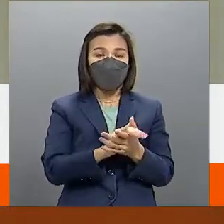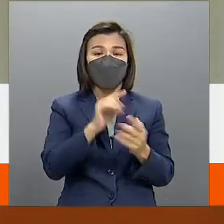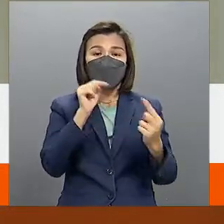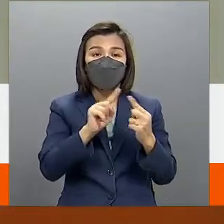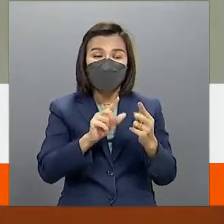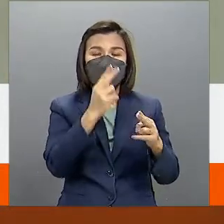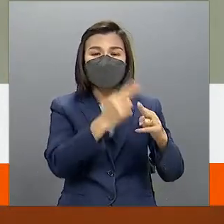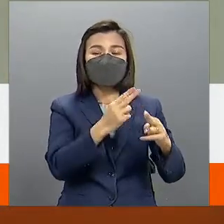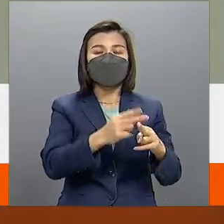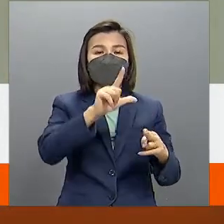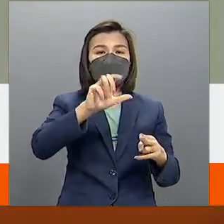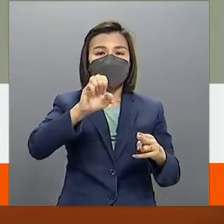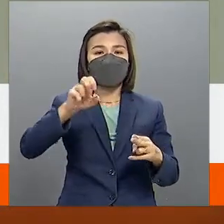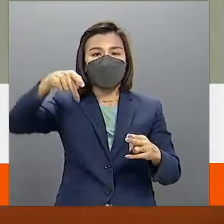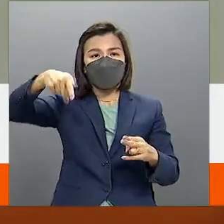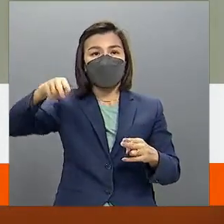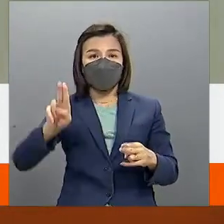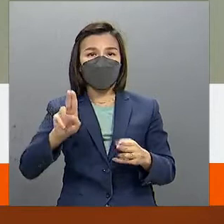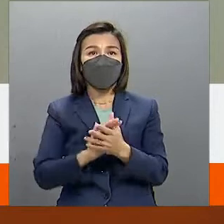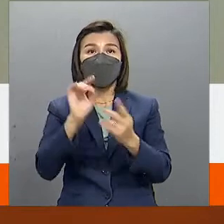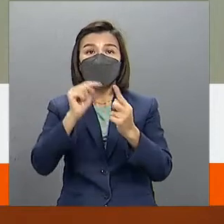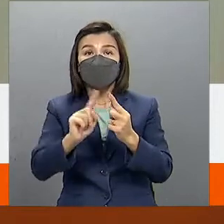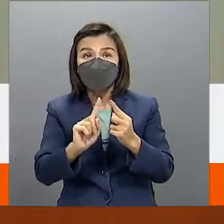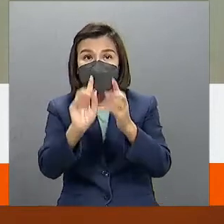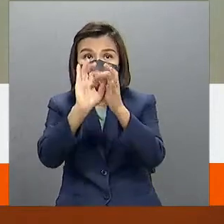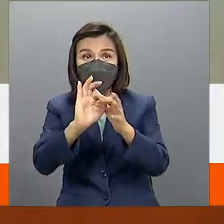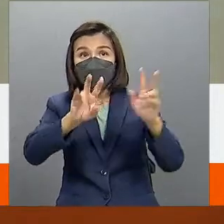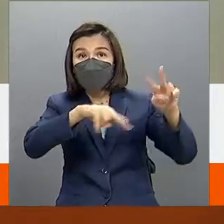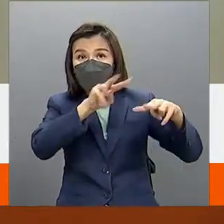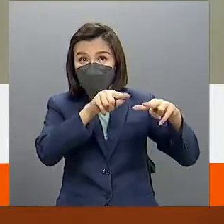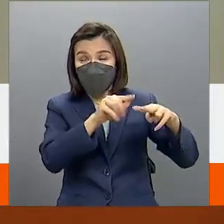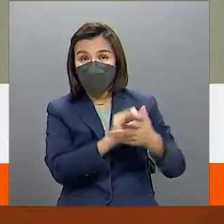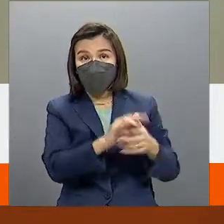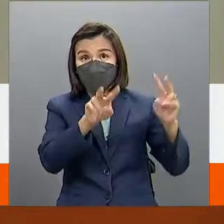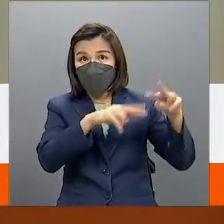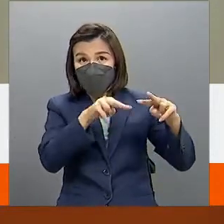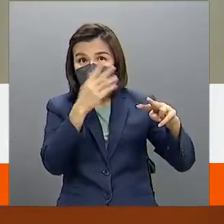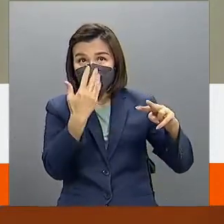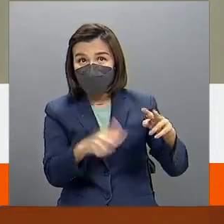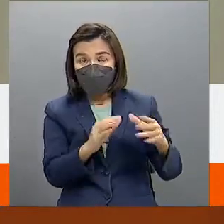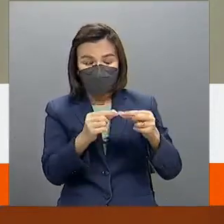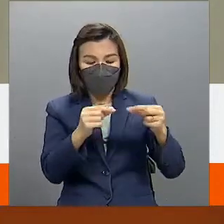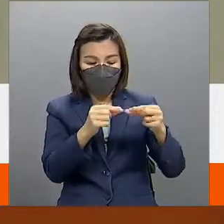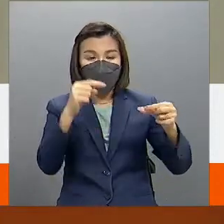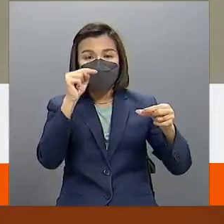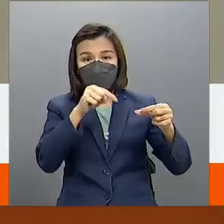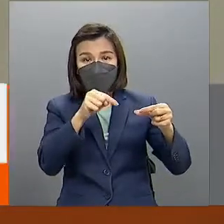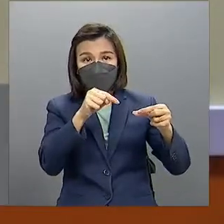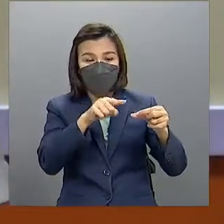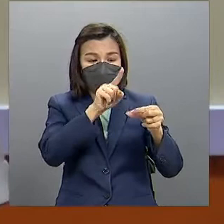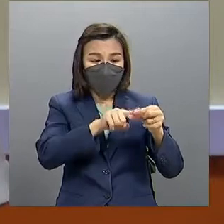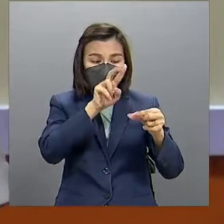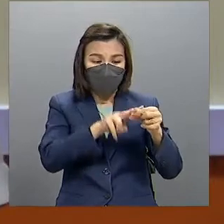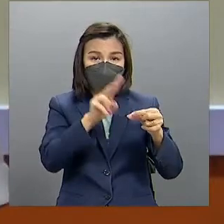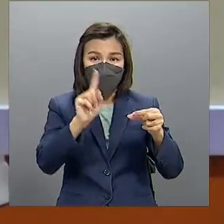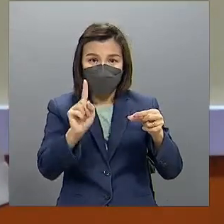าเชื้อจากการผลตรวจสอบนะครับชุดตรวจดังกล่าวทำให้พบว่า